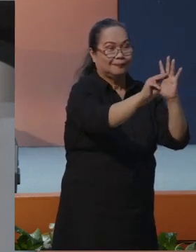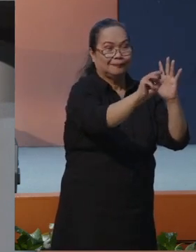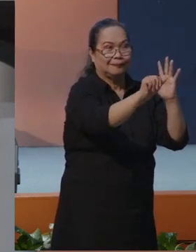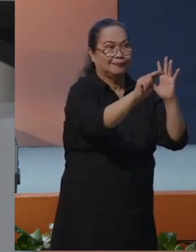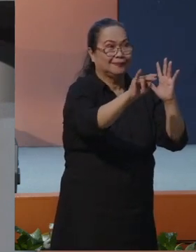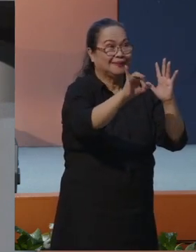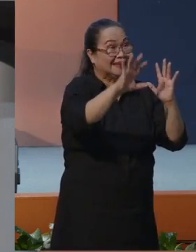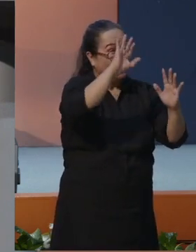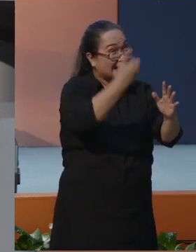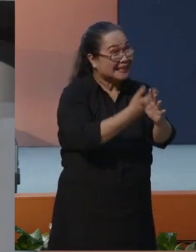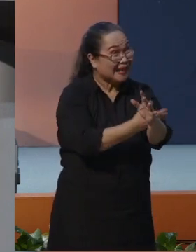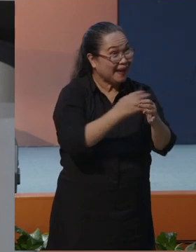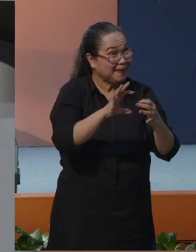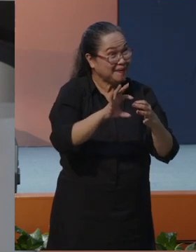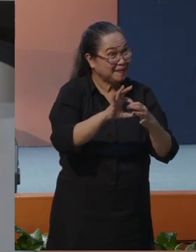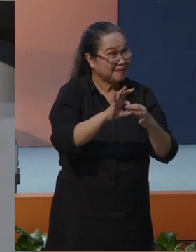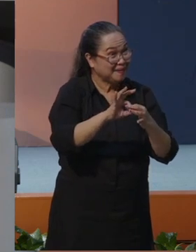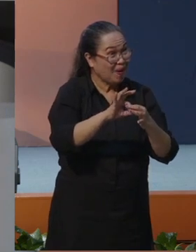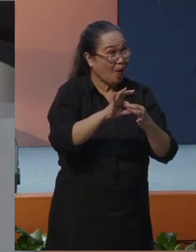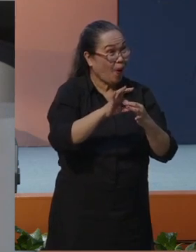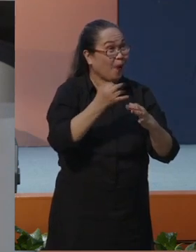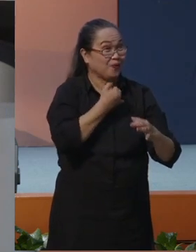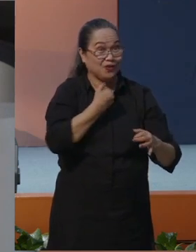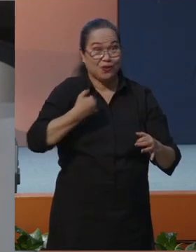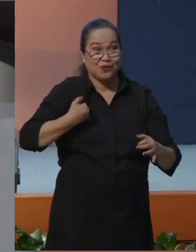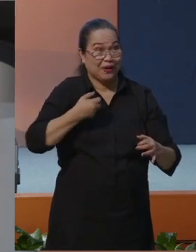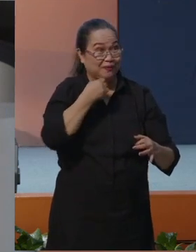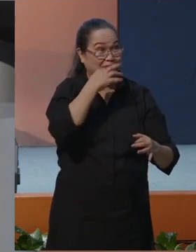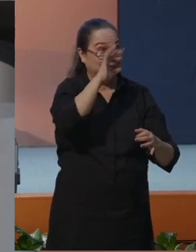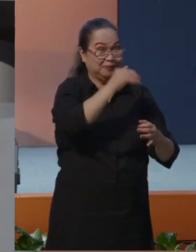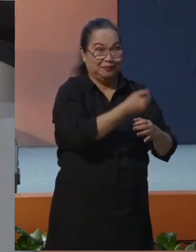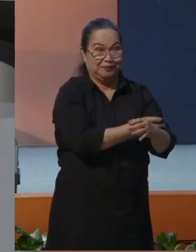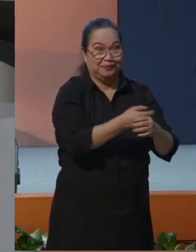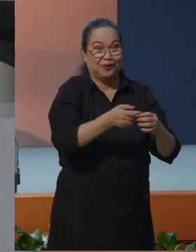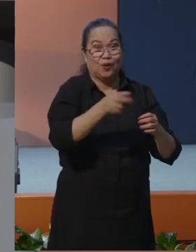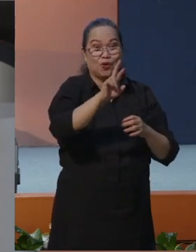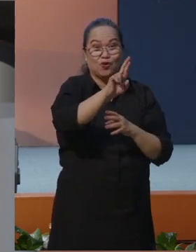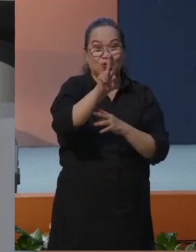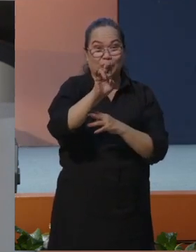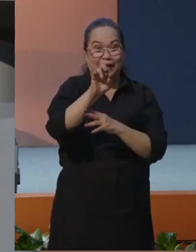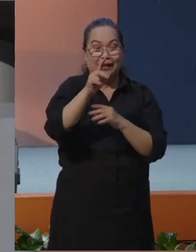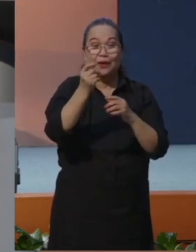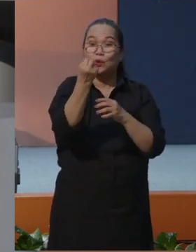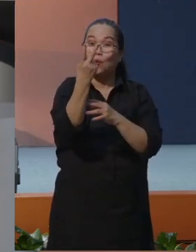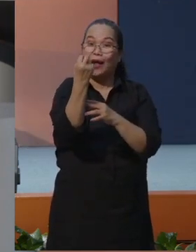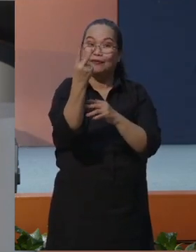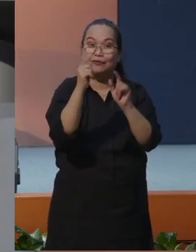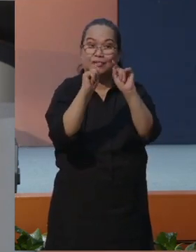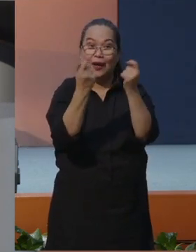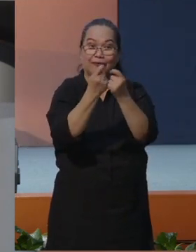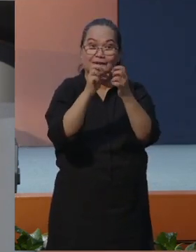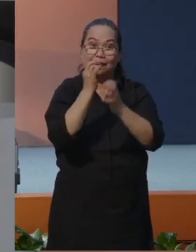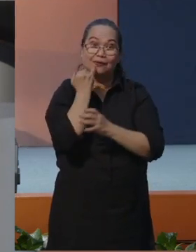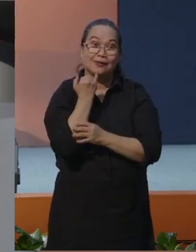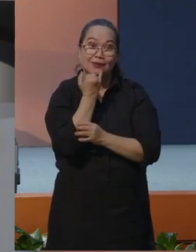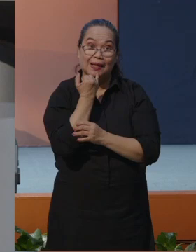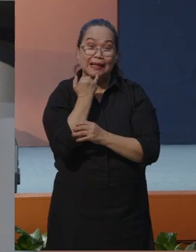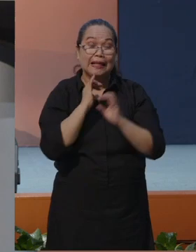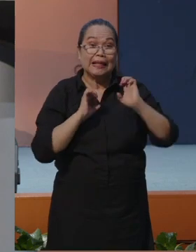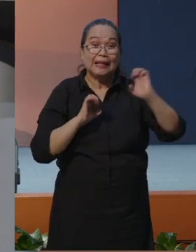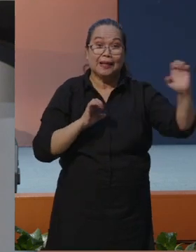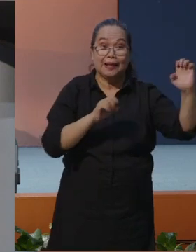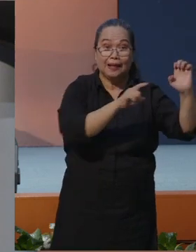Manasseh, ang mga Gadites, mga anak ni Gad, at mga anak ni Reuben. So doon po sa east, ang tawag nila